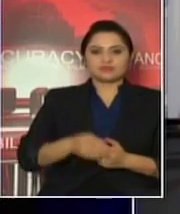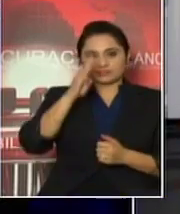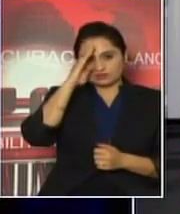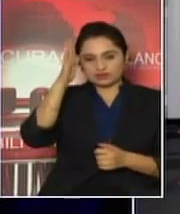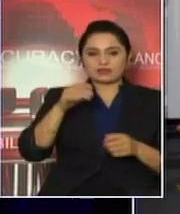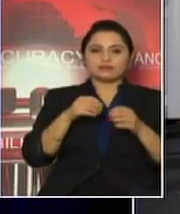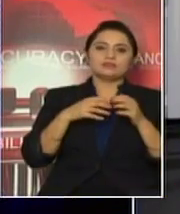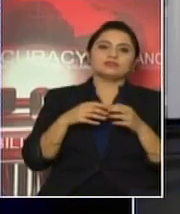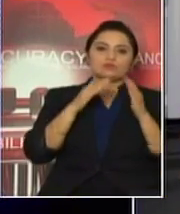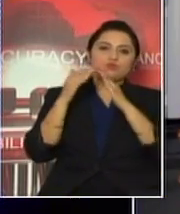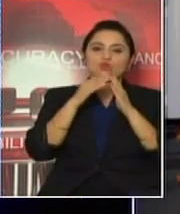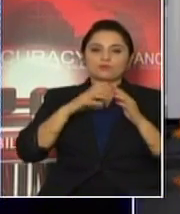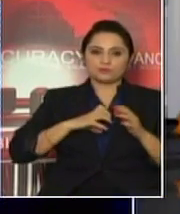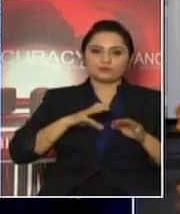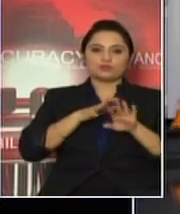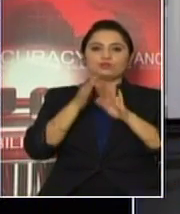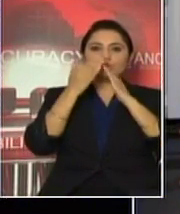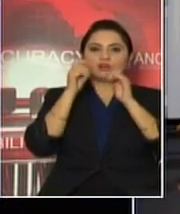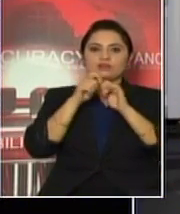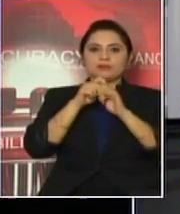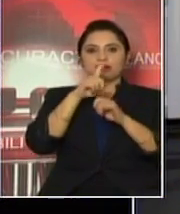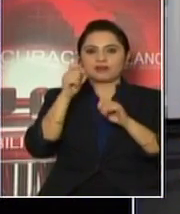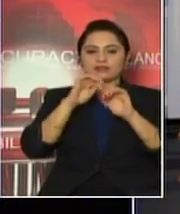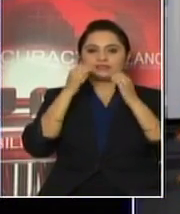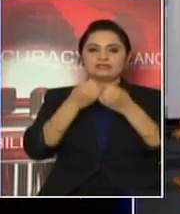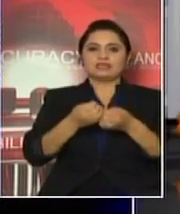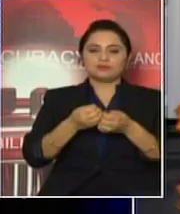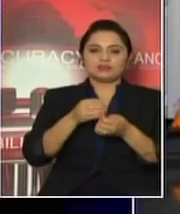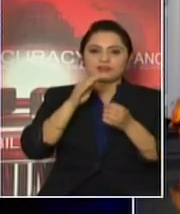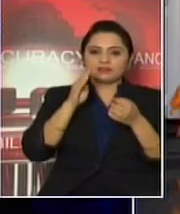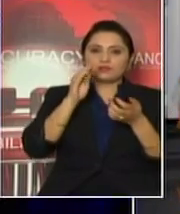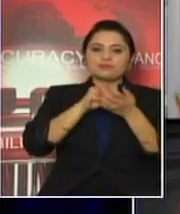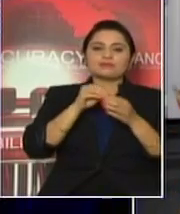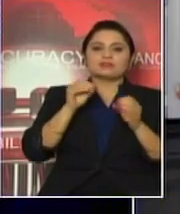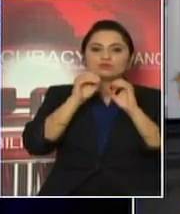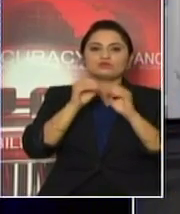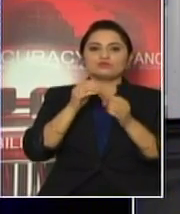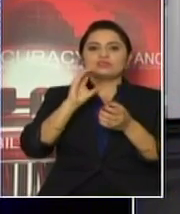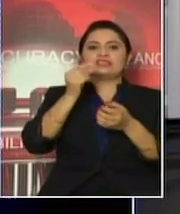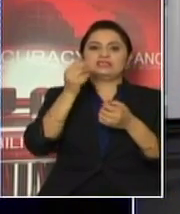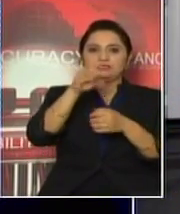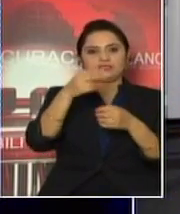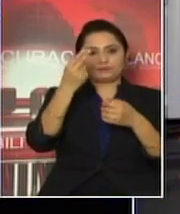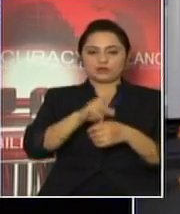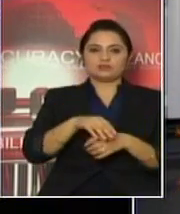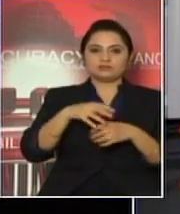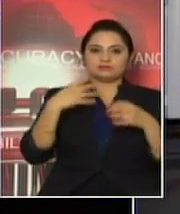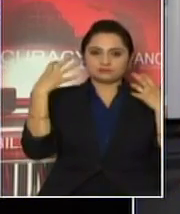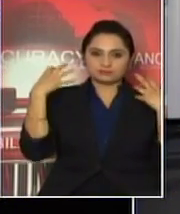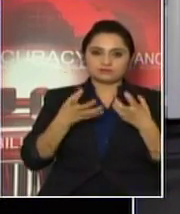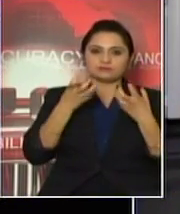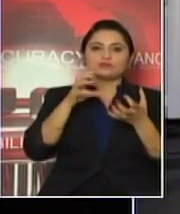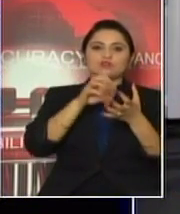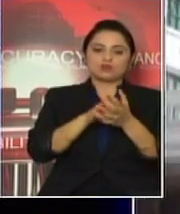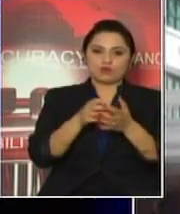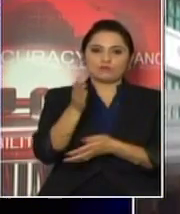सरकारले भूकम्प पीडितहरूको घर निर्माणका लागि सामूहिक जमानीमा निर्व्याज ऋण उपलब्ध गराउने भएको छ। सिंहदरबारस्थित